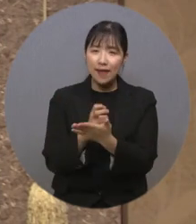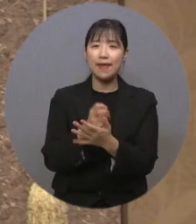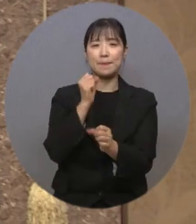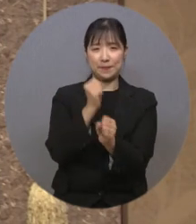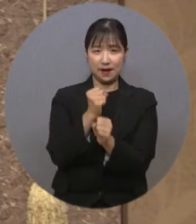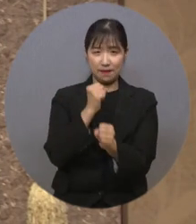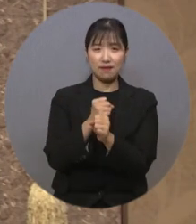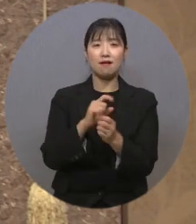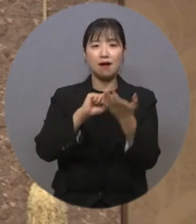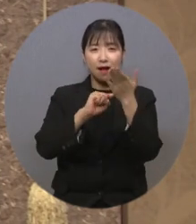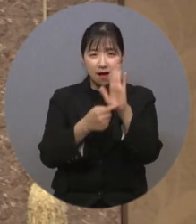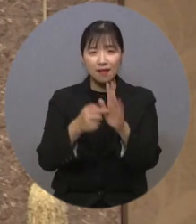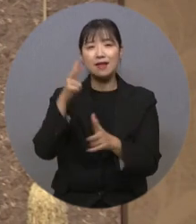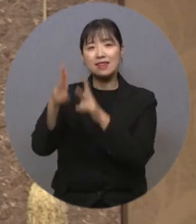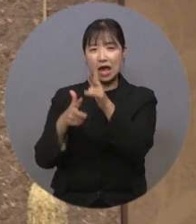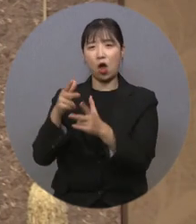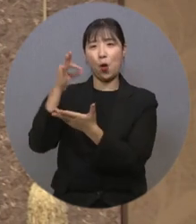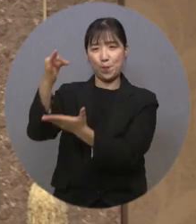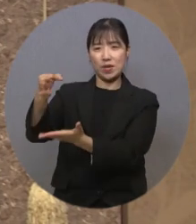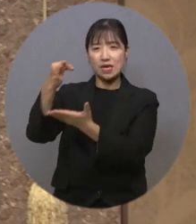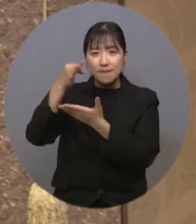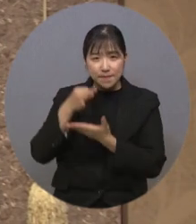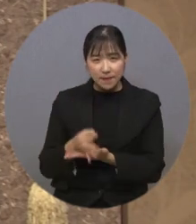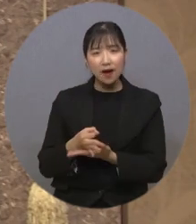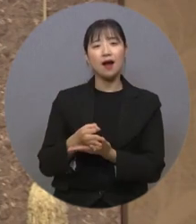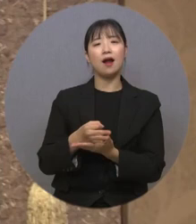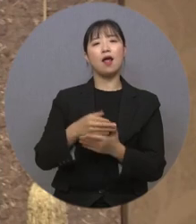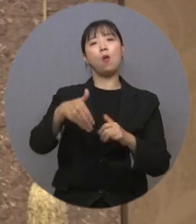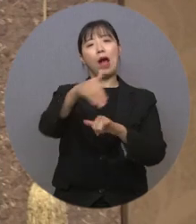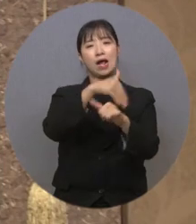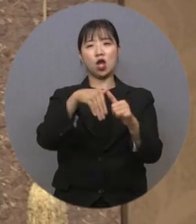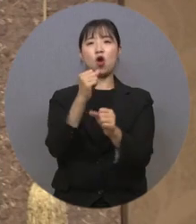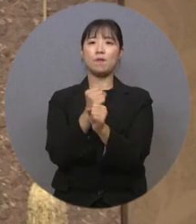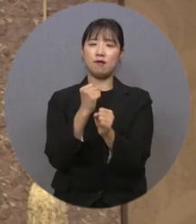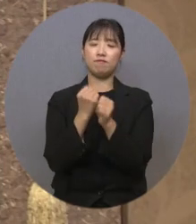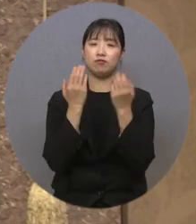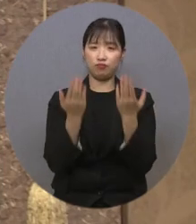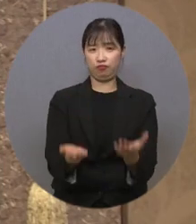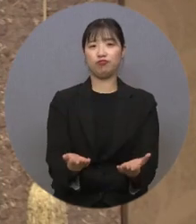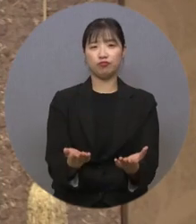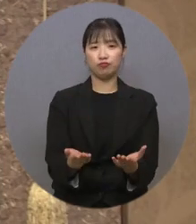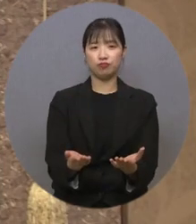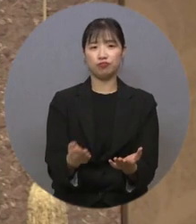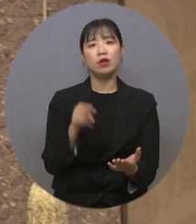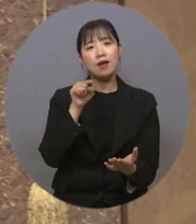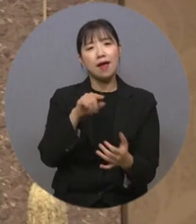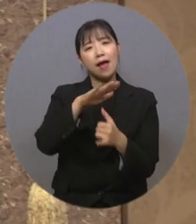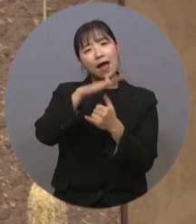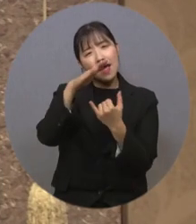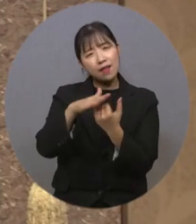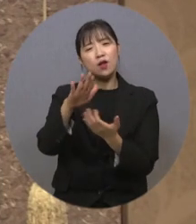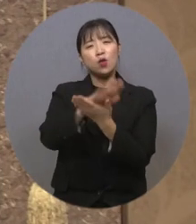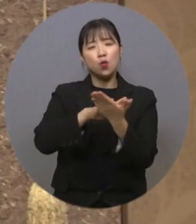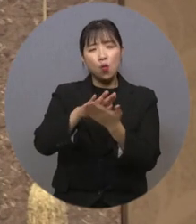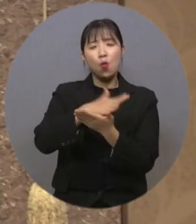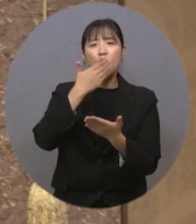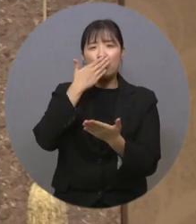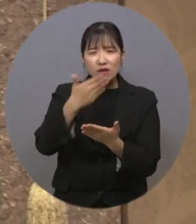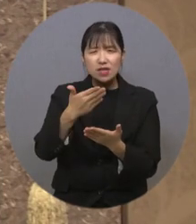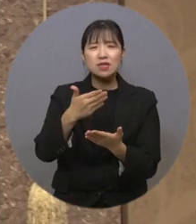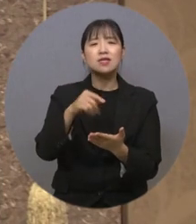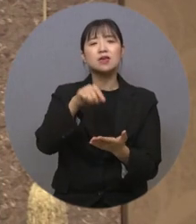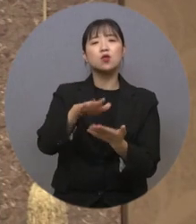개발을 해가지고 사업비를 만들어가지고 환경을 만들어주고 이렇게 아이들이 뛰어놀 수 있는